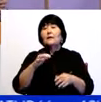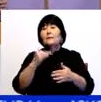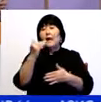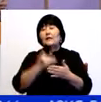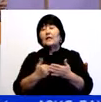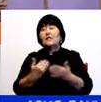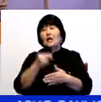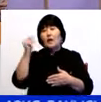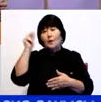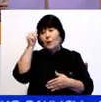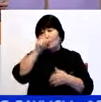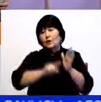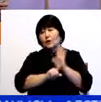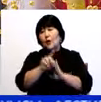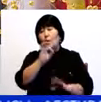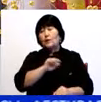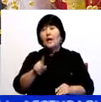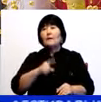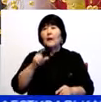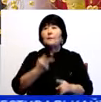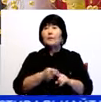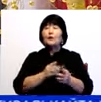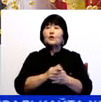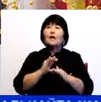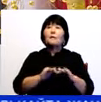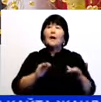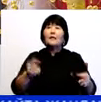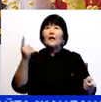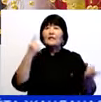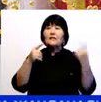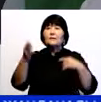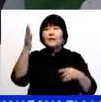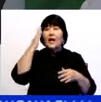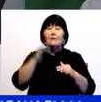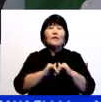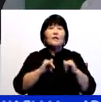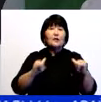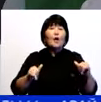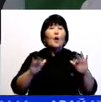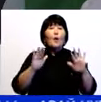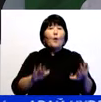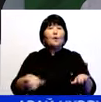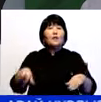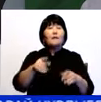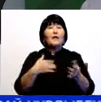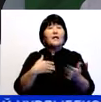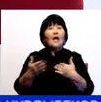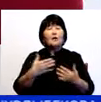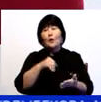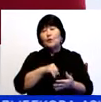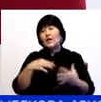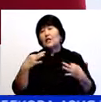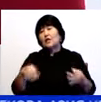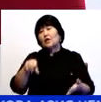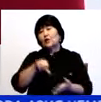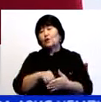jılından bastap koldansızqa engizildi. Mamandar bul jüye balalardın şarmaşılı kabiletini damıtuda, orta men aralasuğa, özün erkin